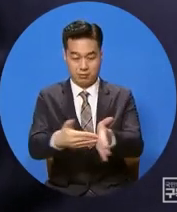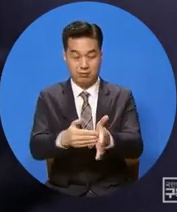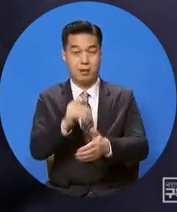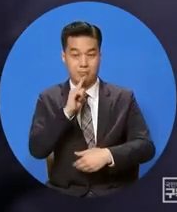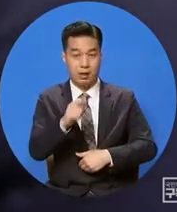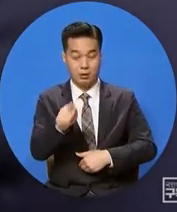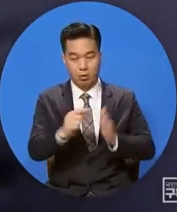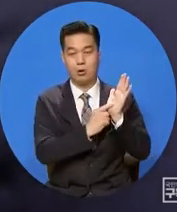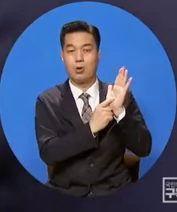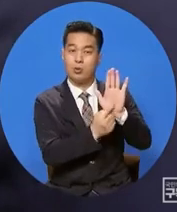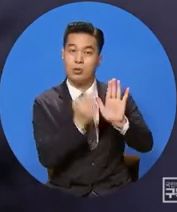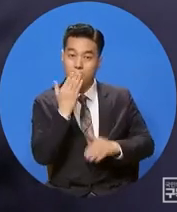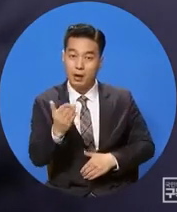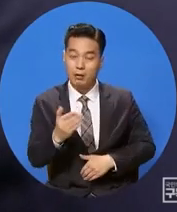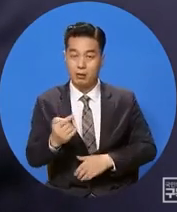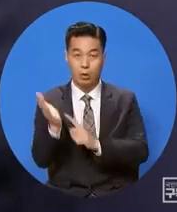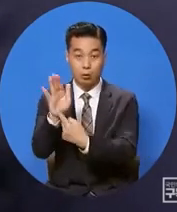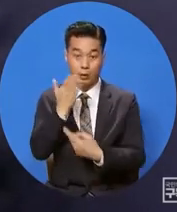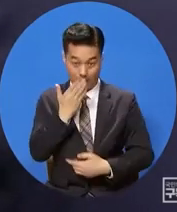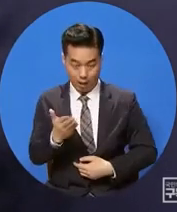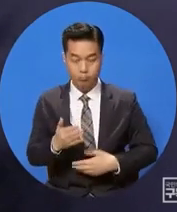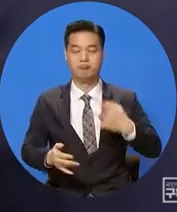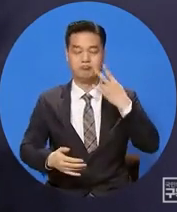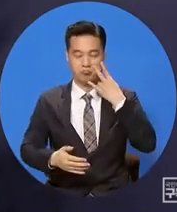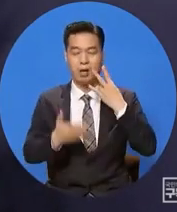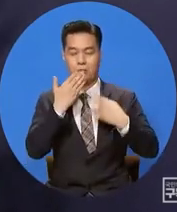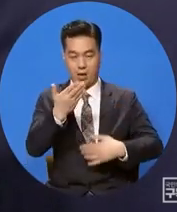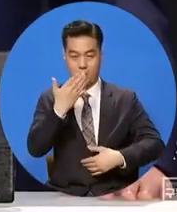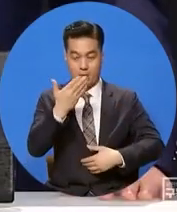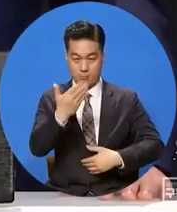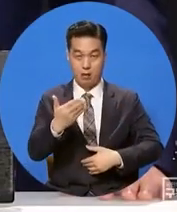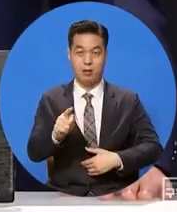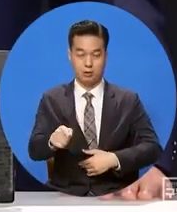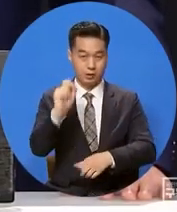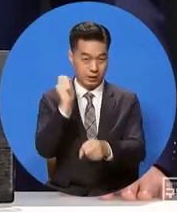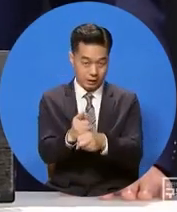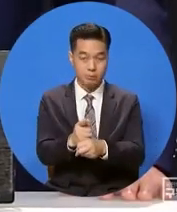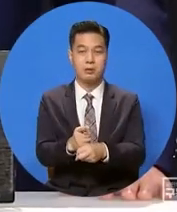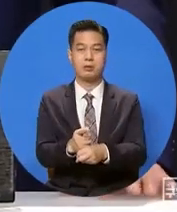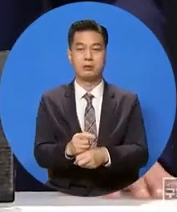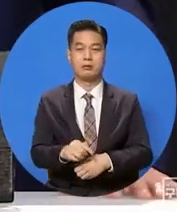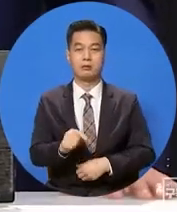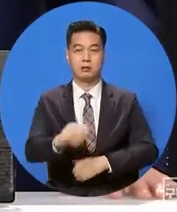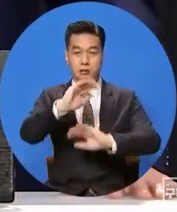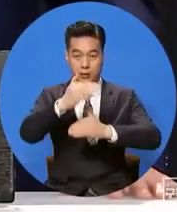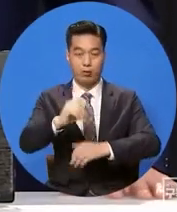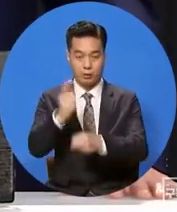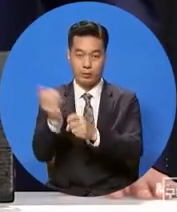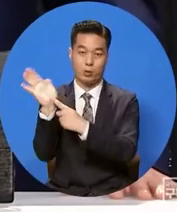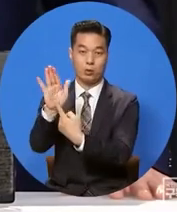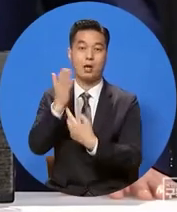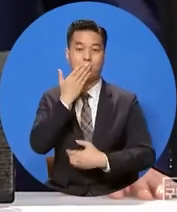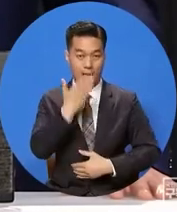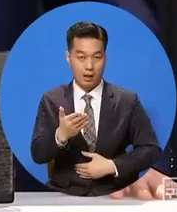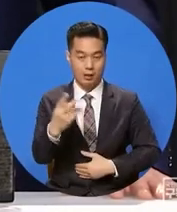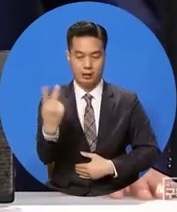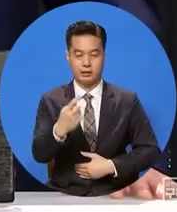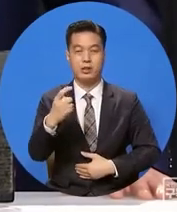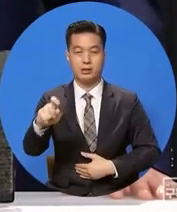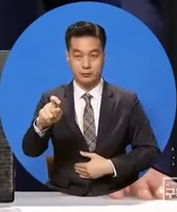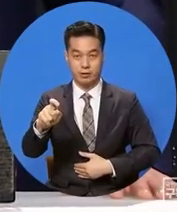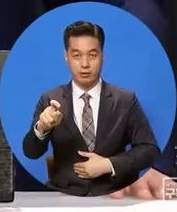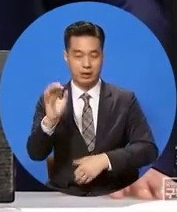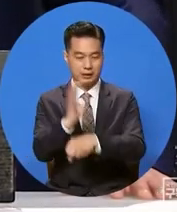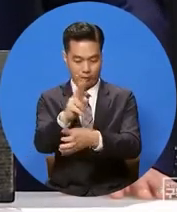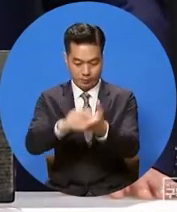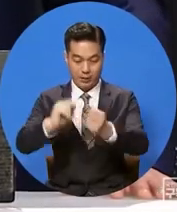내일이라도 공개할 용이 있습니까? 아, 있죠. 예, 네, 그럼 있습니다. 그거는 이미 예. 그 공개하죠. 예, 예. 2010년에 그